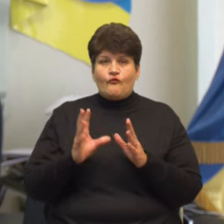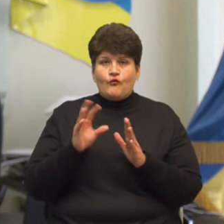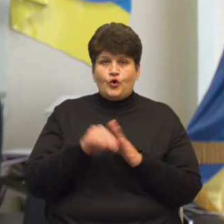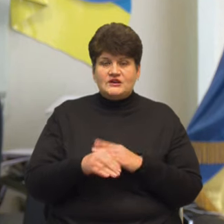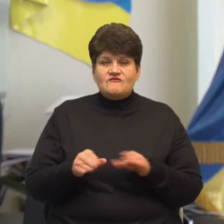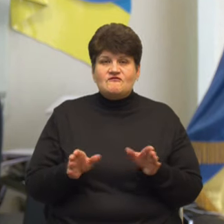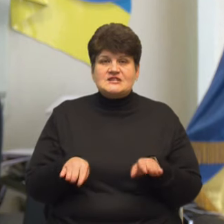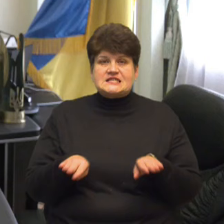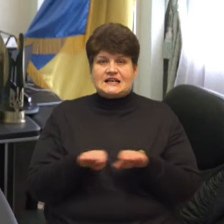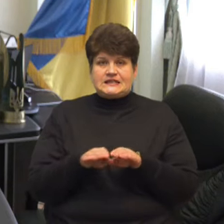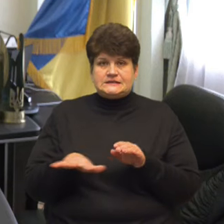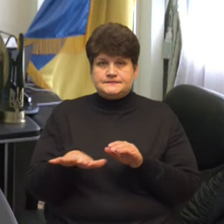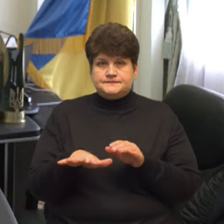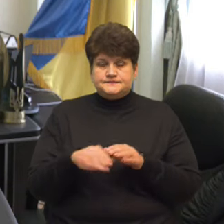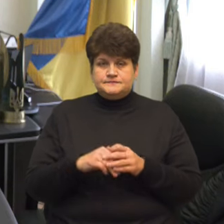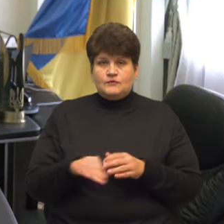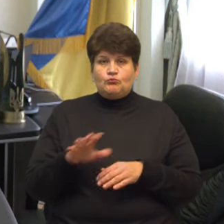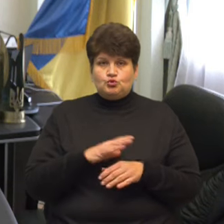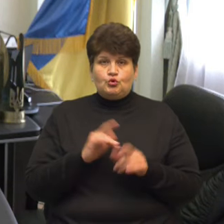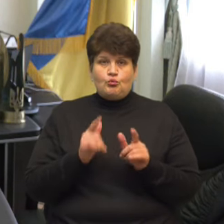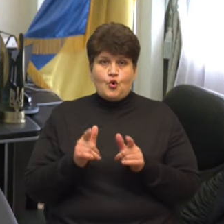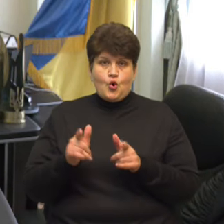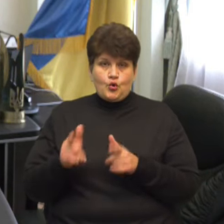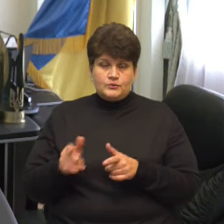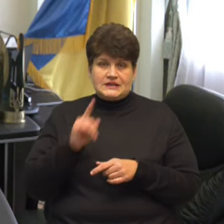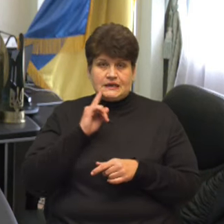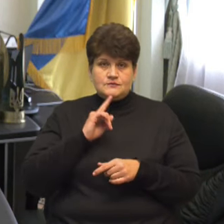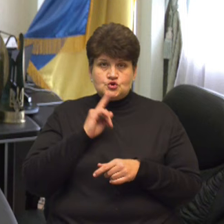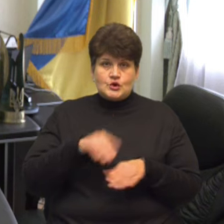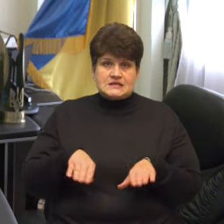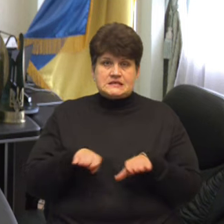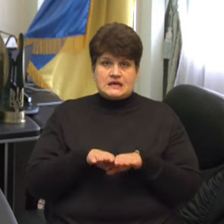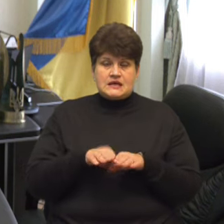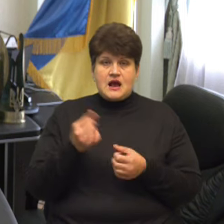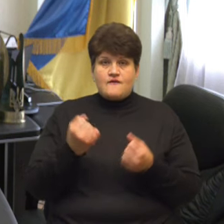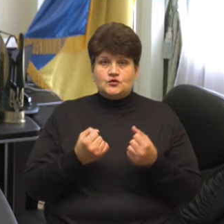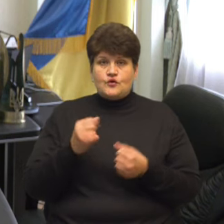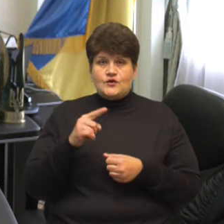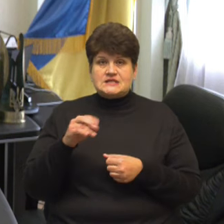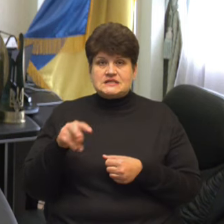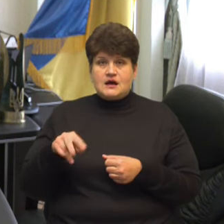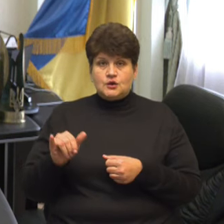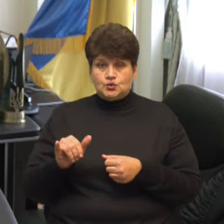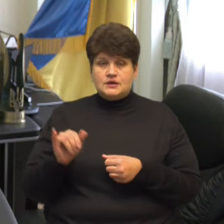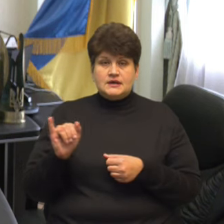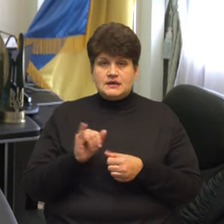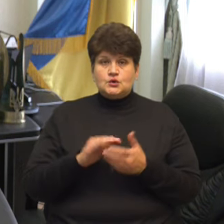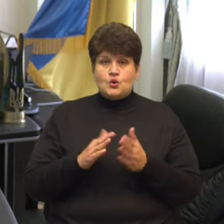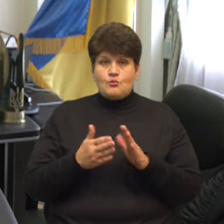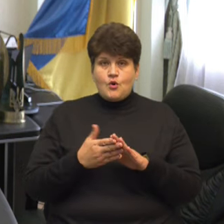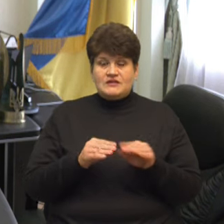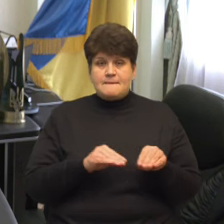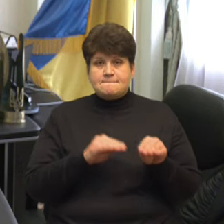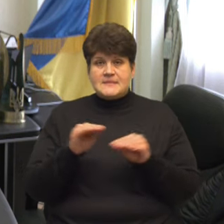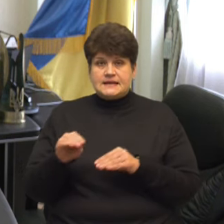розповідає Олег Продан було погоджено про тимчасове закриття автовокзалу І домовилися перенести